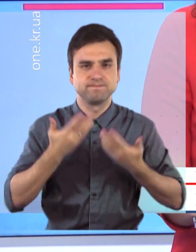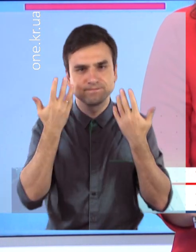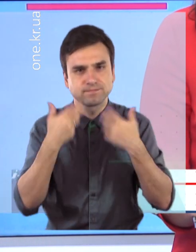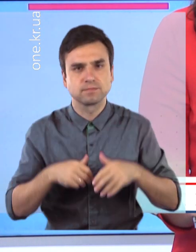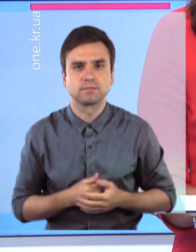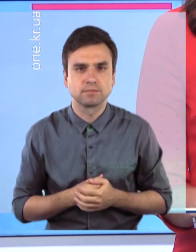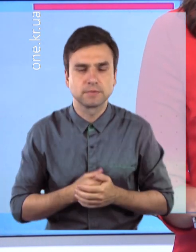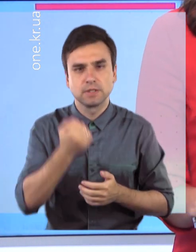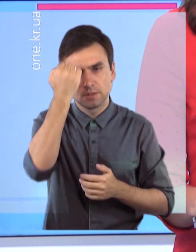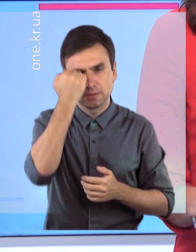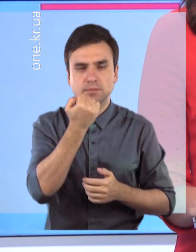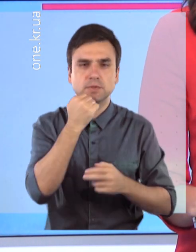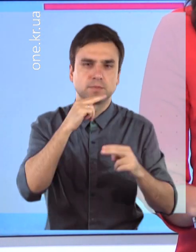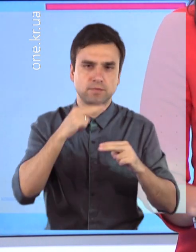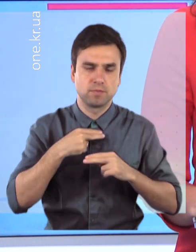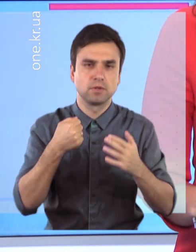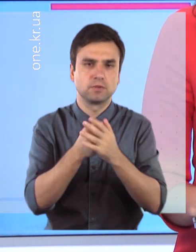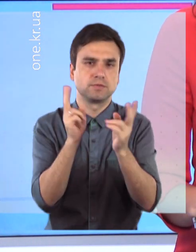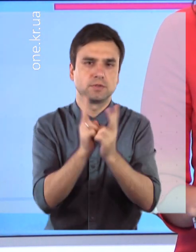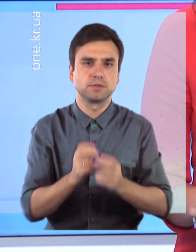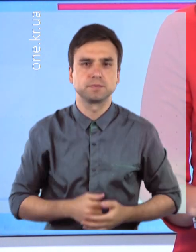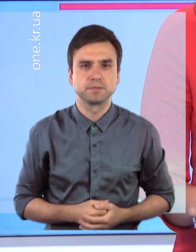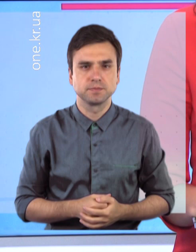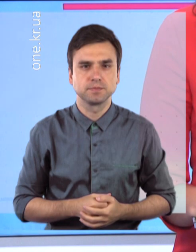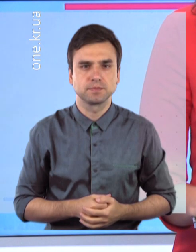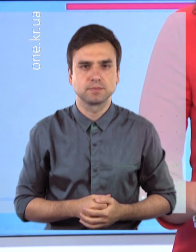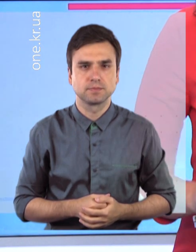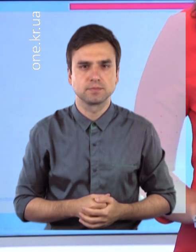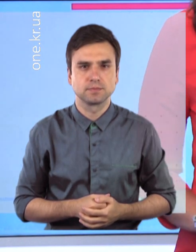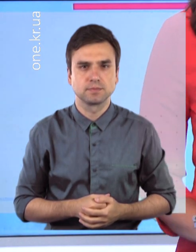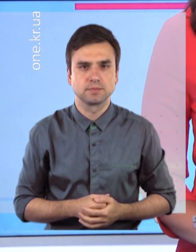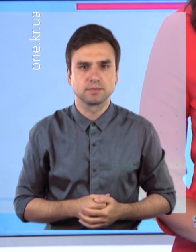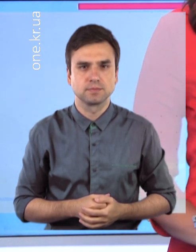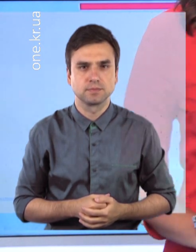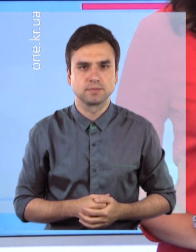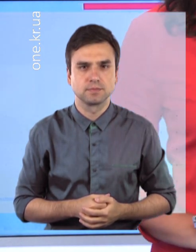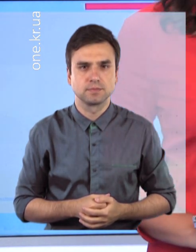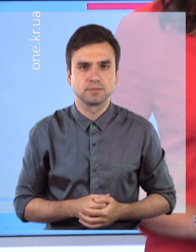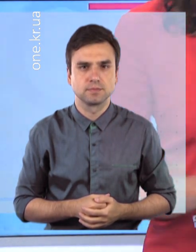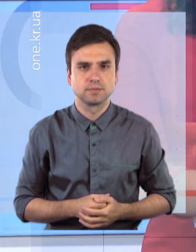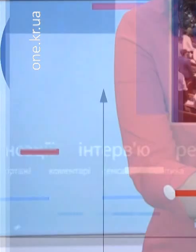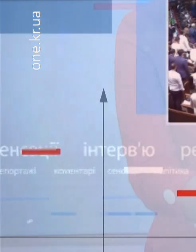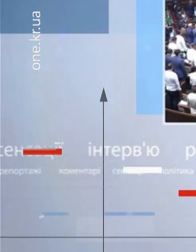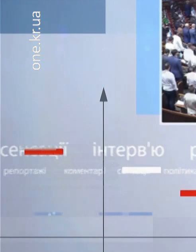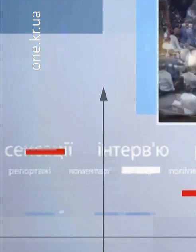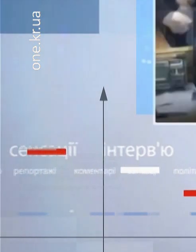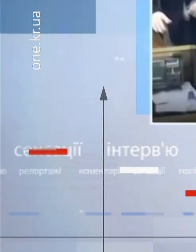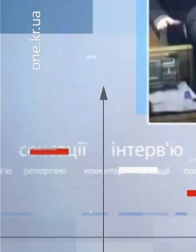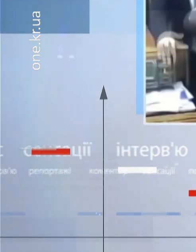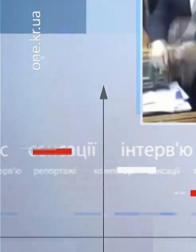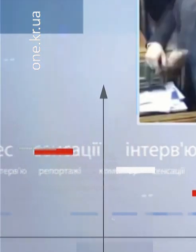та процвітання. У студії працювала Наталя Болдинська. Дякую за увагу і до зустрічі.